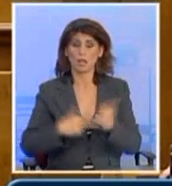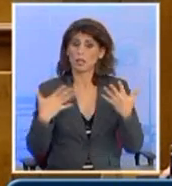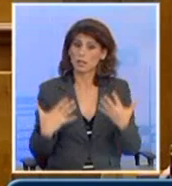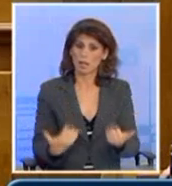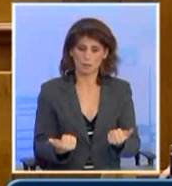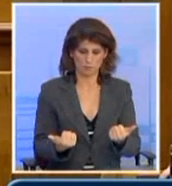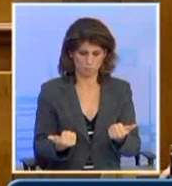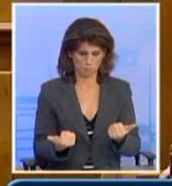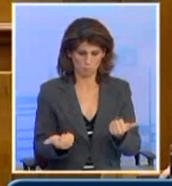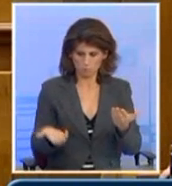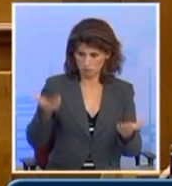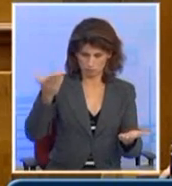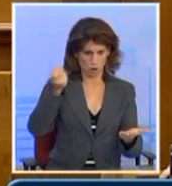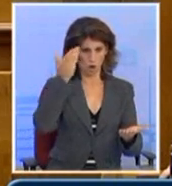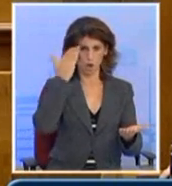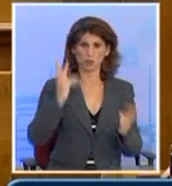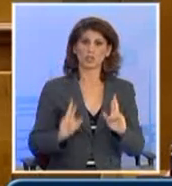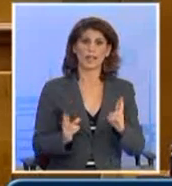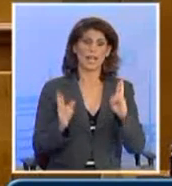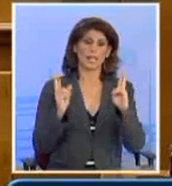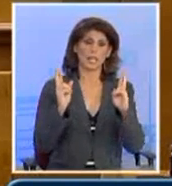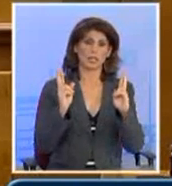υπάρχει δυσανάλογα μεγάλο κόστος ενέργειας.